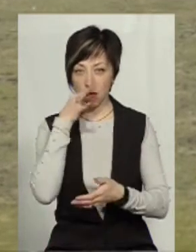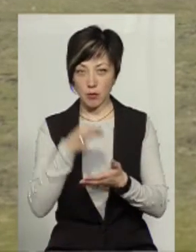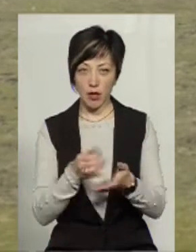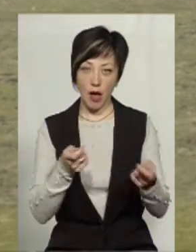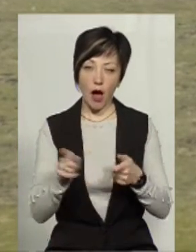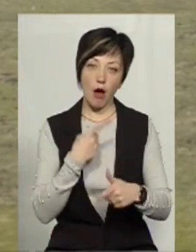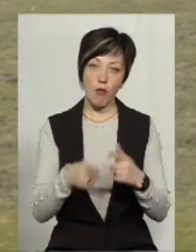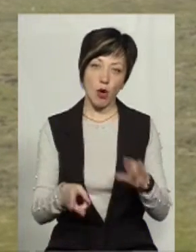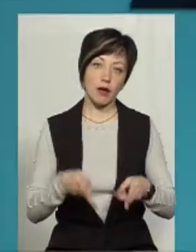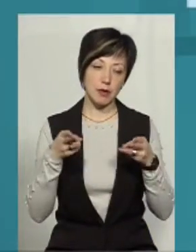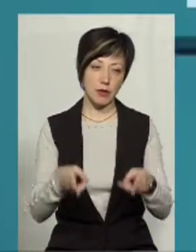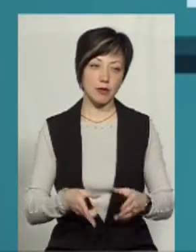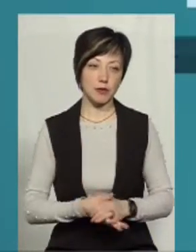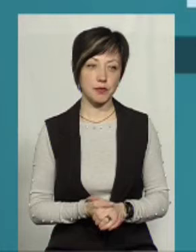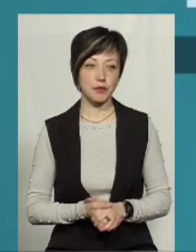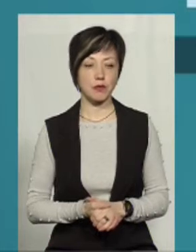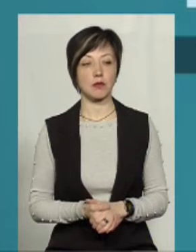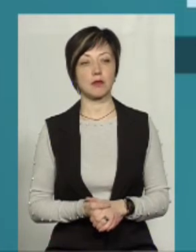або кримінальної відповідальності.